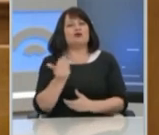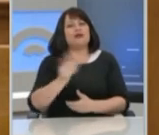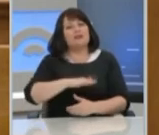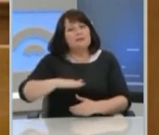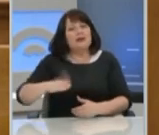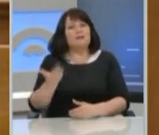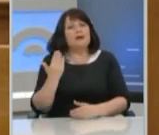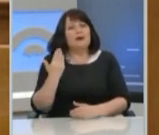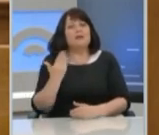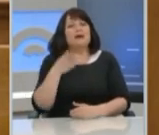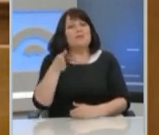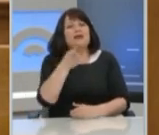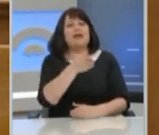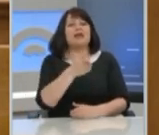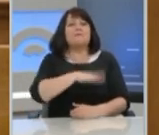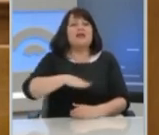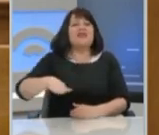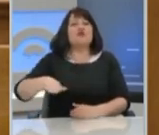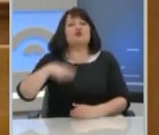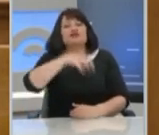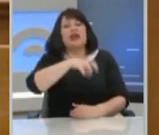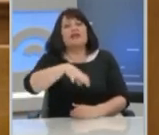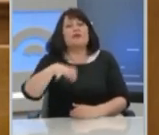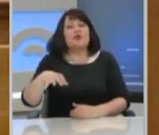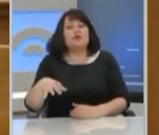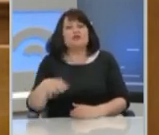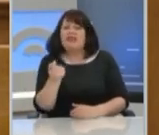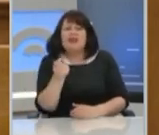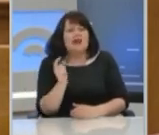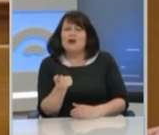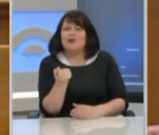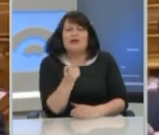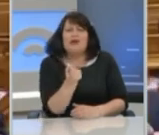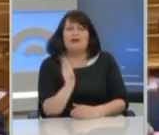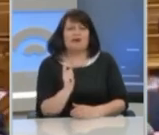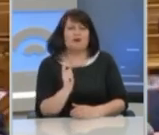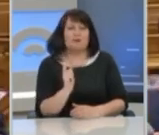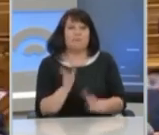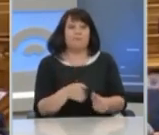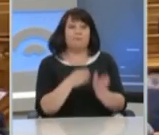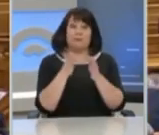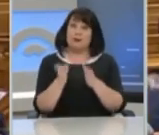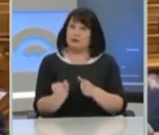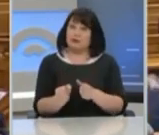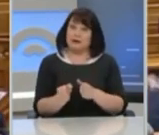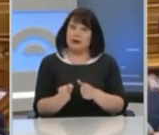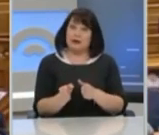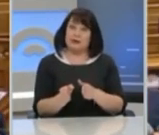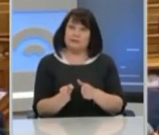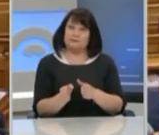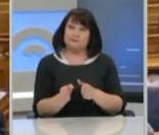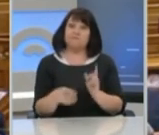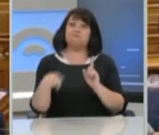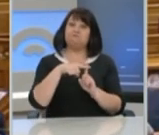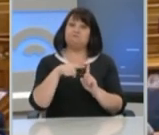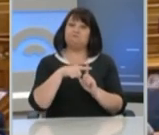να πηγαίνει στους παιδικούς σταθμούς δεν είναι μικρό πράγμα. Και από την άλλη μεριά και τα θετικά